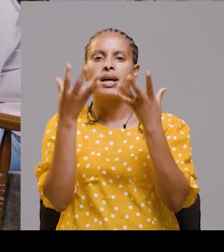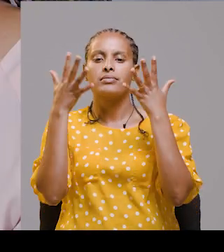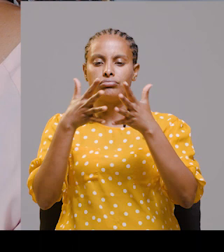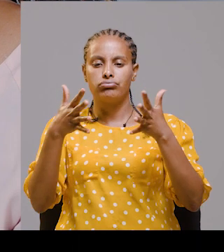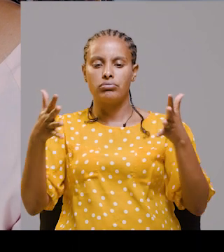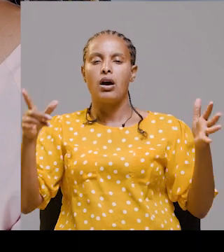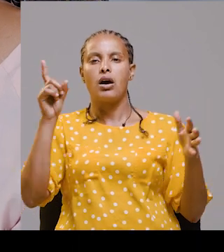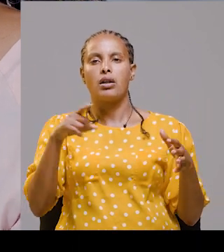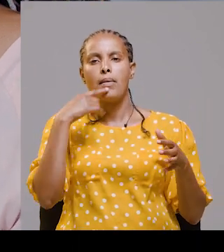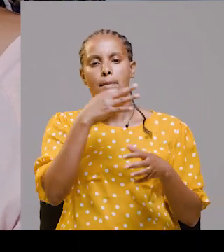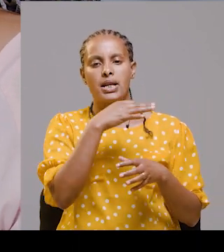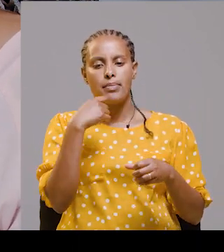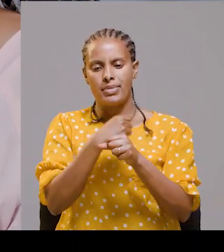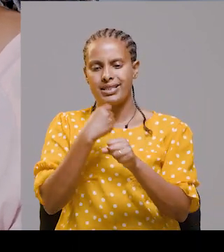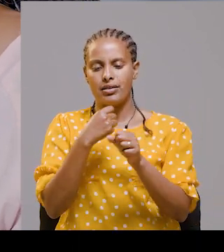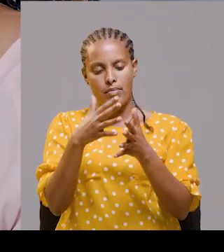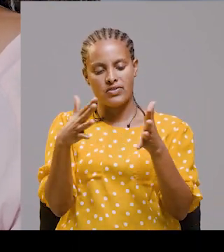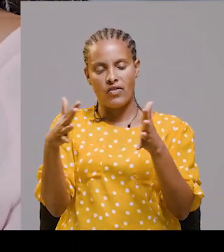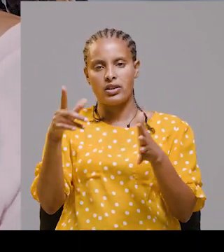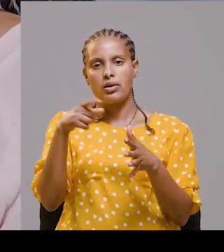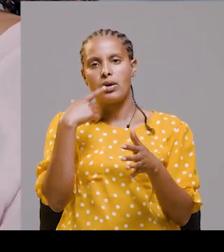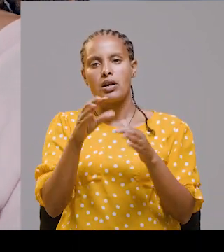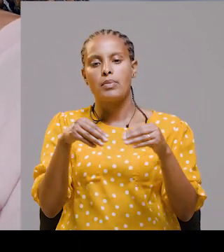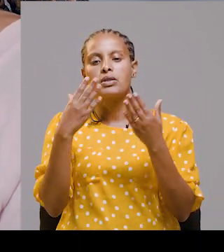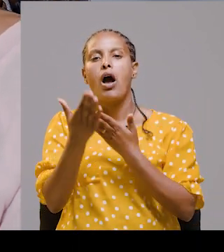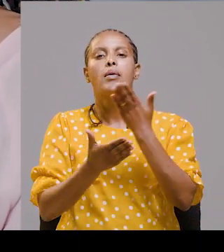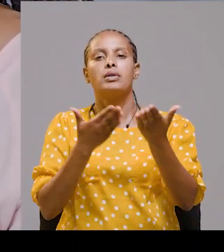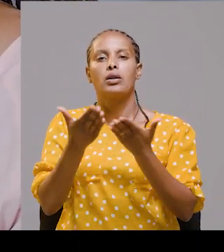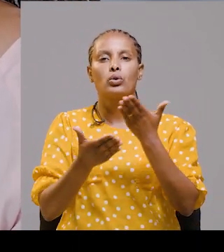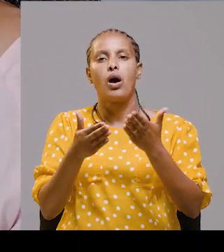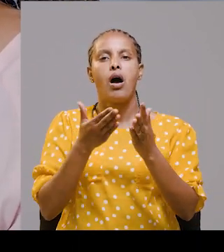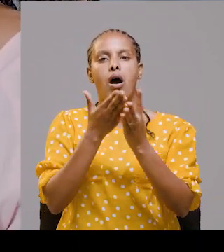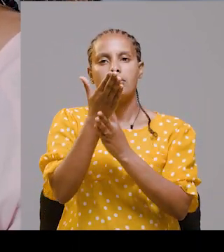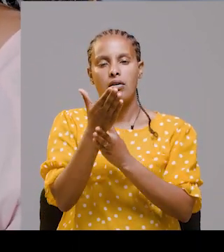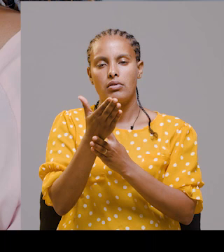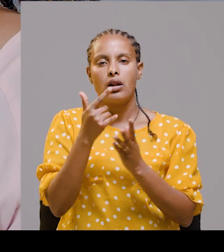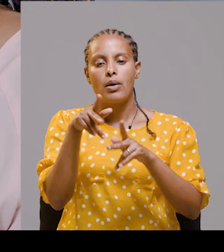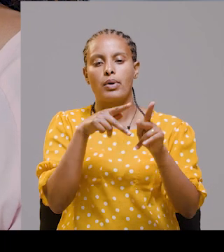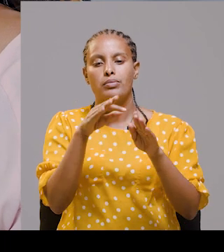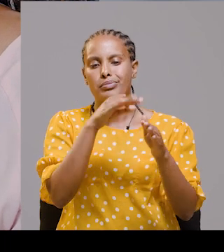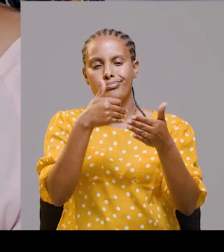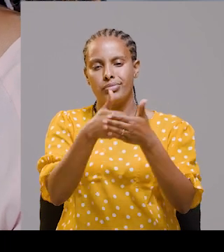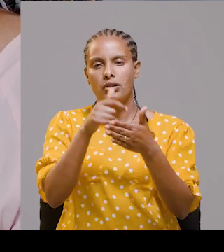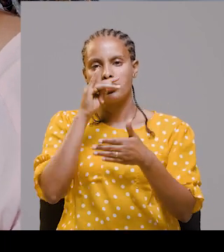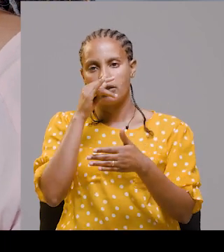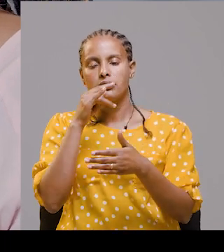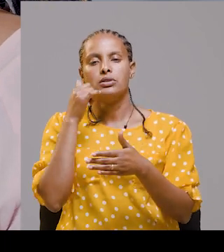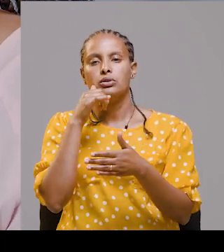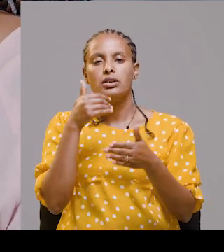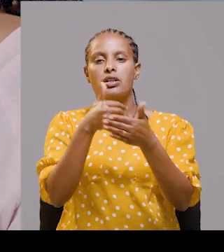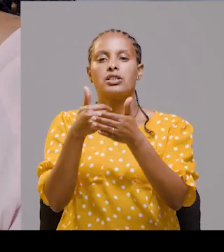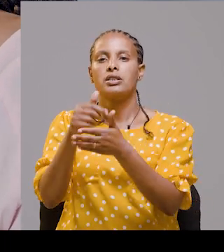አለባቸው በደም መስፋፋት አለባቸው ምክንያቱም ከሚሰጡት አገልግሎት አንፃር ለማህበረሰቡ ለሴቶችና ለህፃናት በጣም ተደራሽ